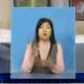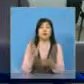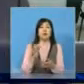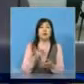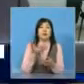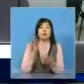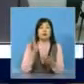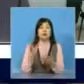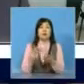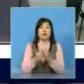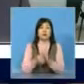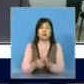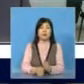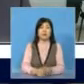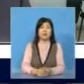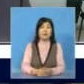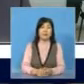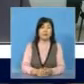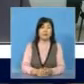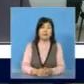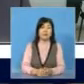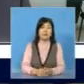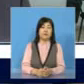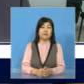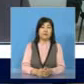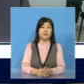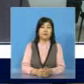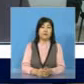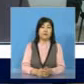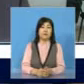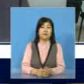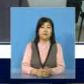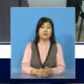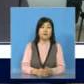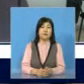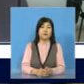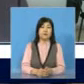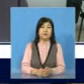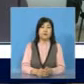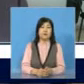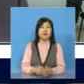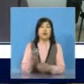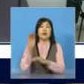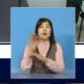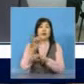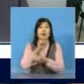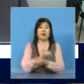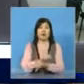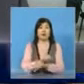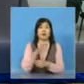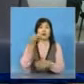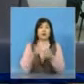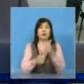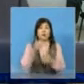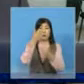қарастырылмаған. Одним из условий предприниматель, который выиграет данный конкурс. Аялдамаларды жалға беруге конкурс